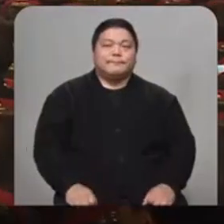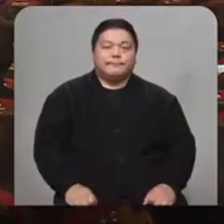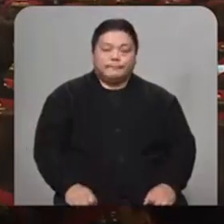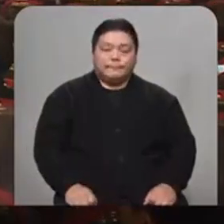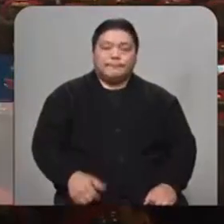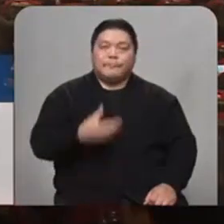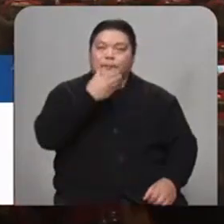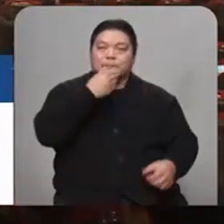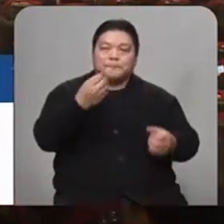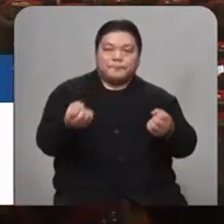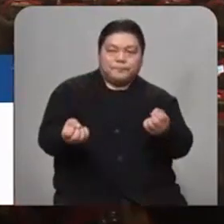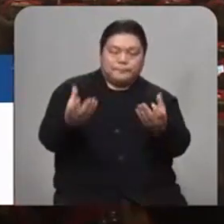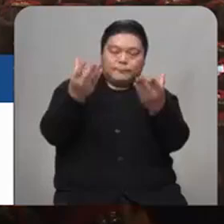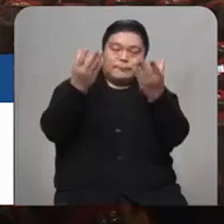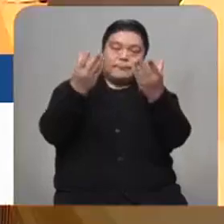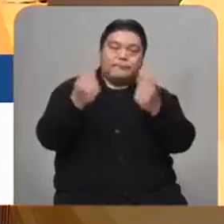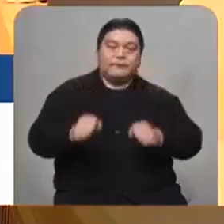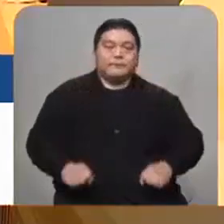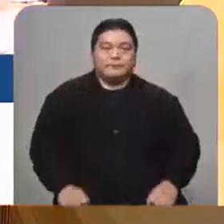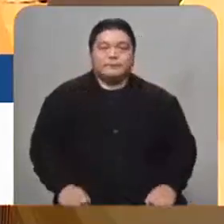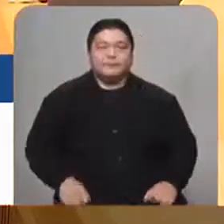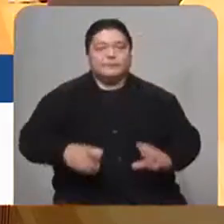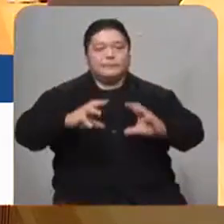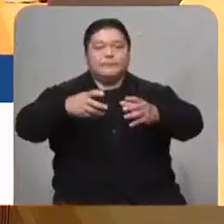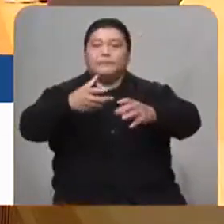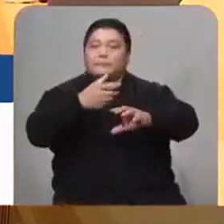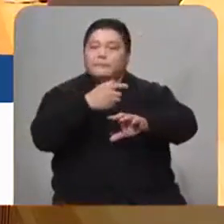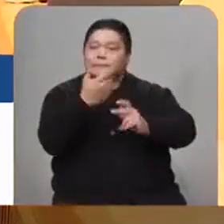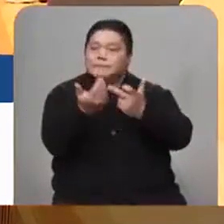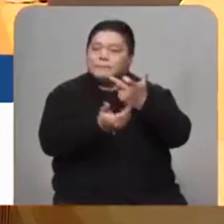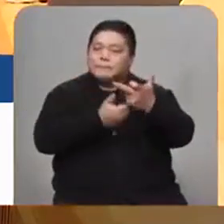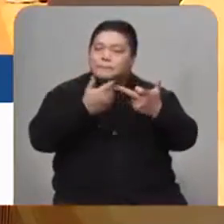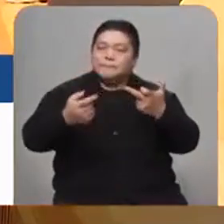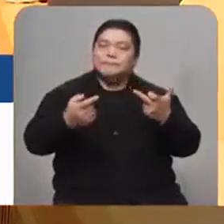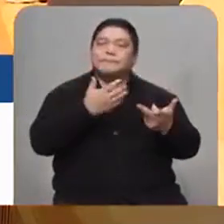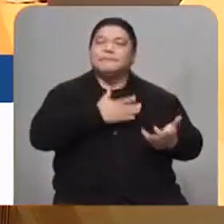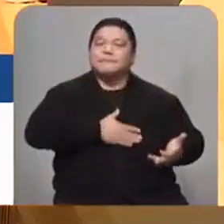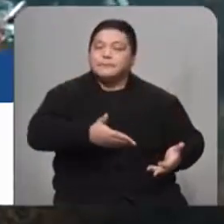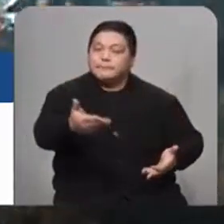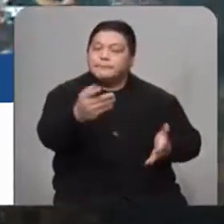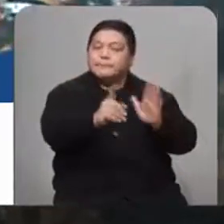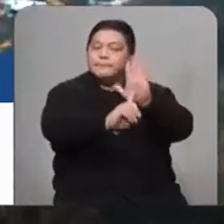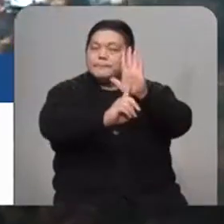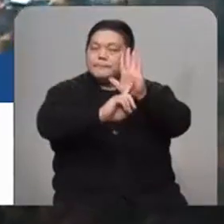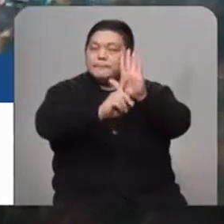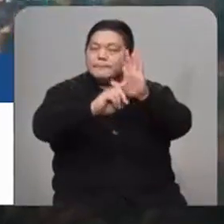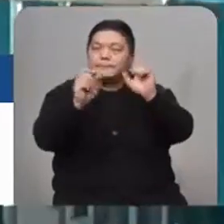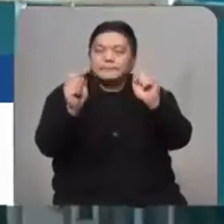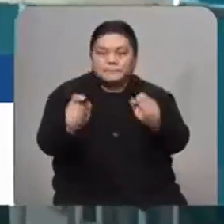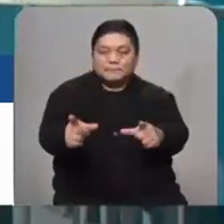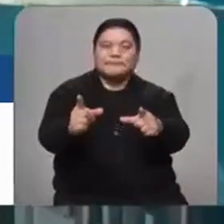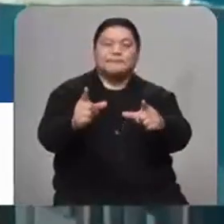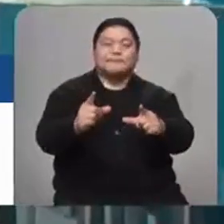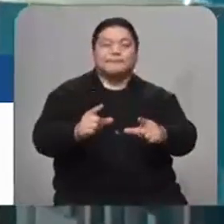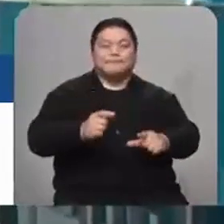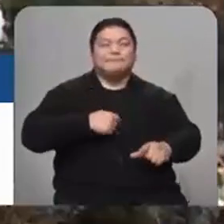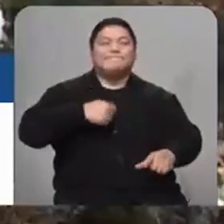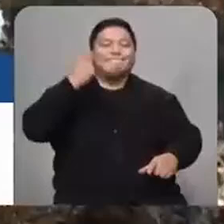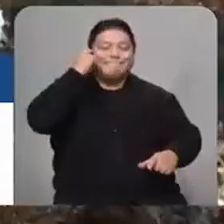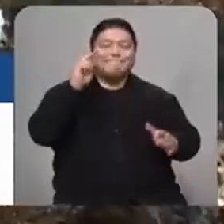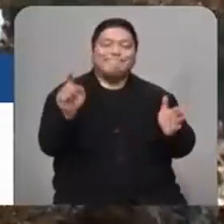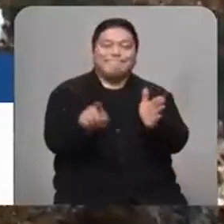congratulate the state of Gangwon on the year of visiting Gangwon. I think it's a great opportunity to actually